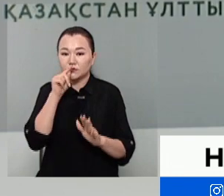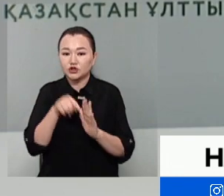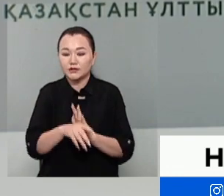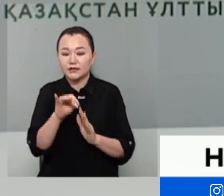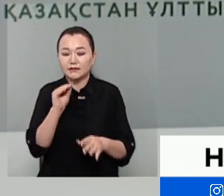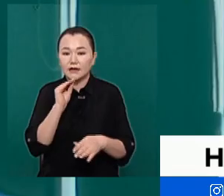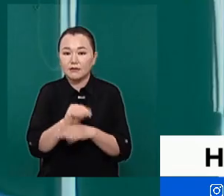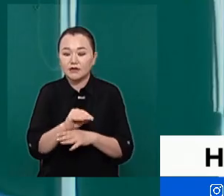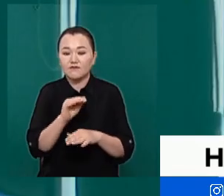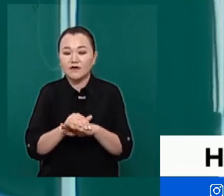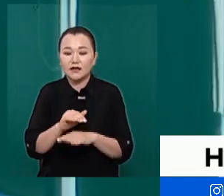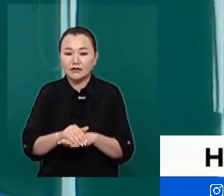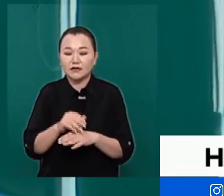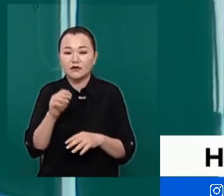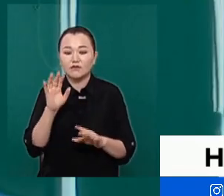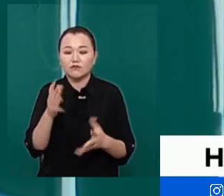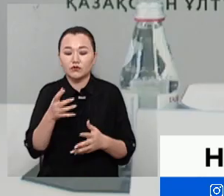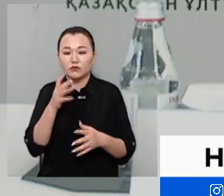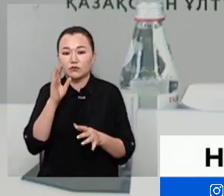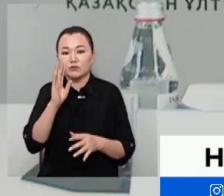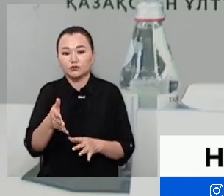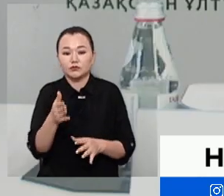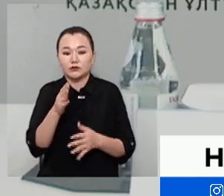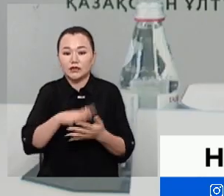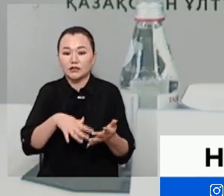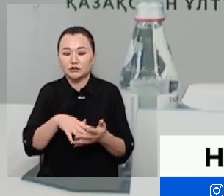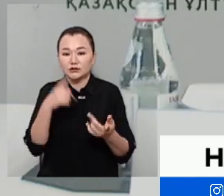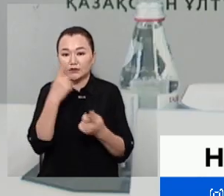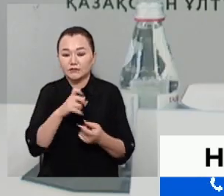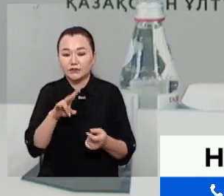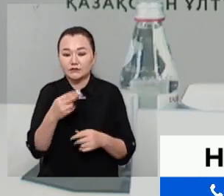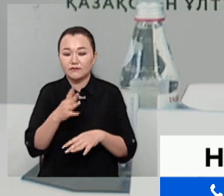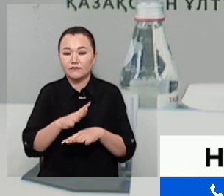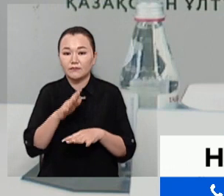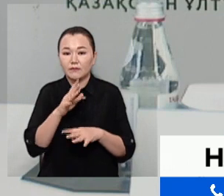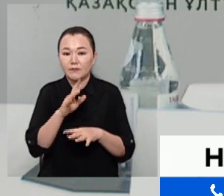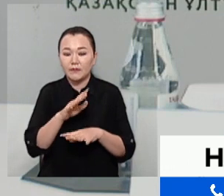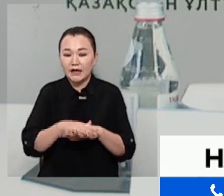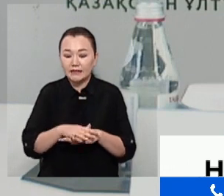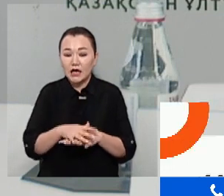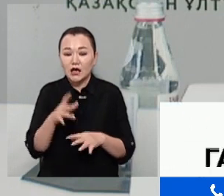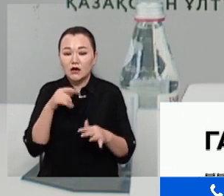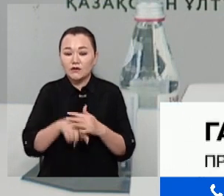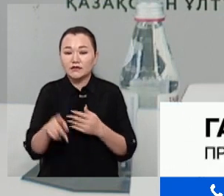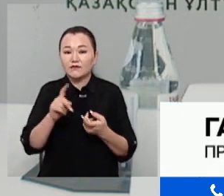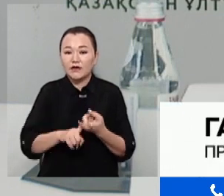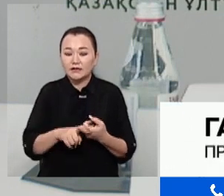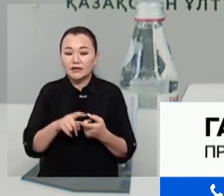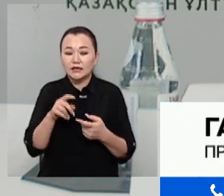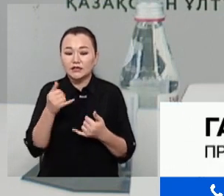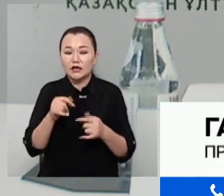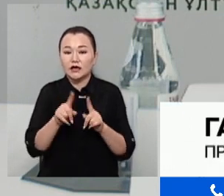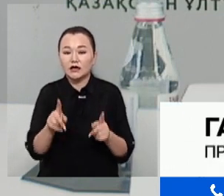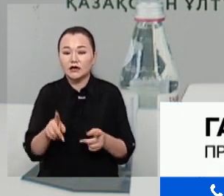и дополнительные факторы заявили в нацбанке внутри страны связанные с назревшими